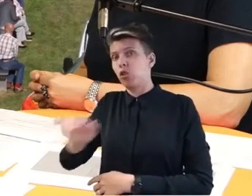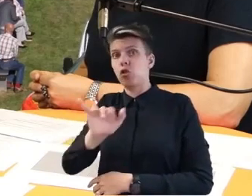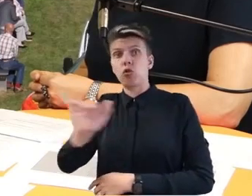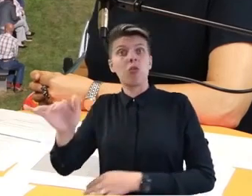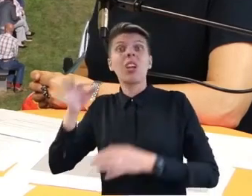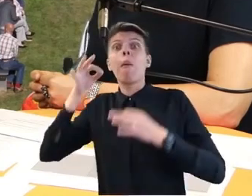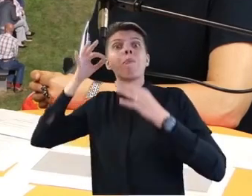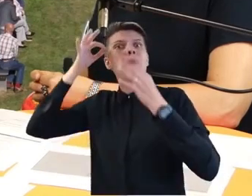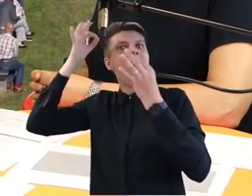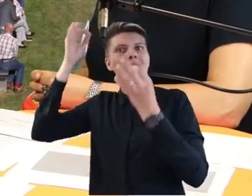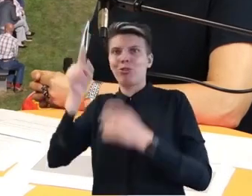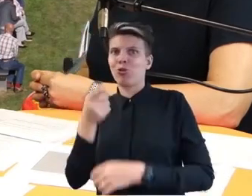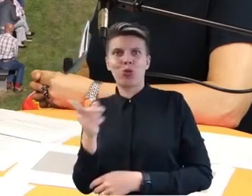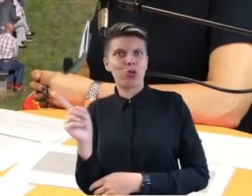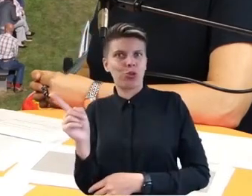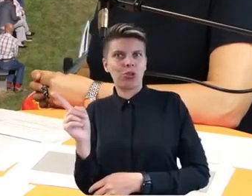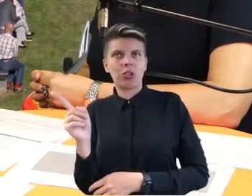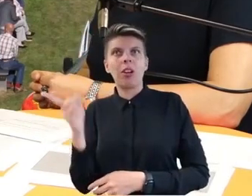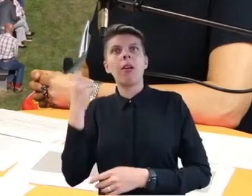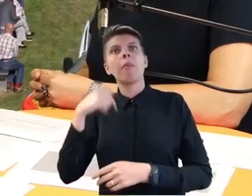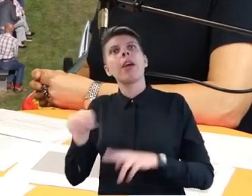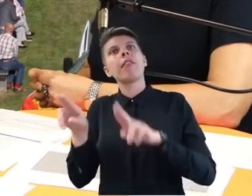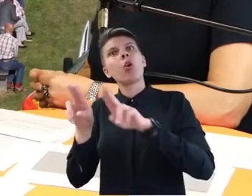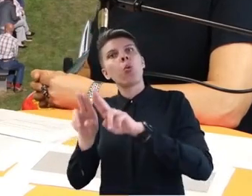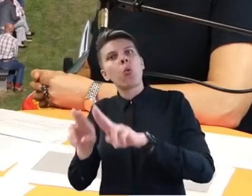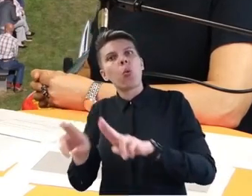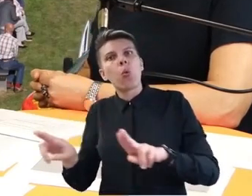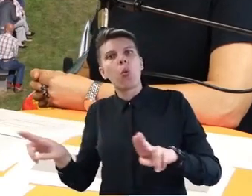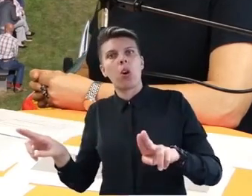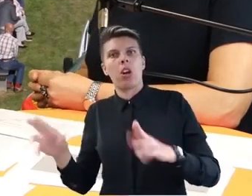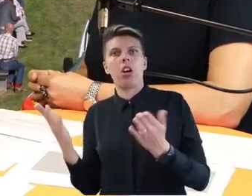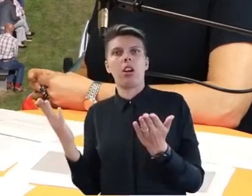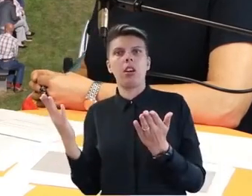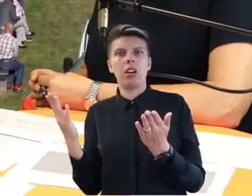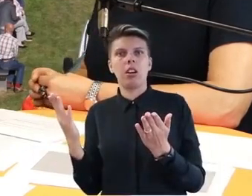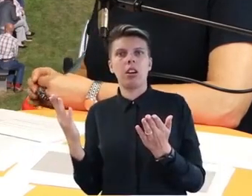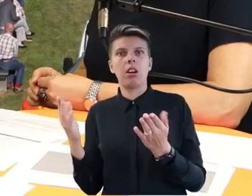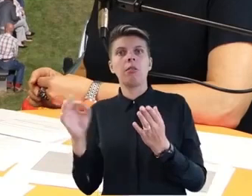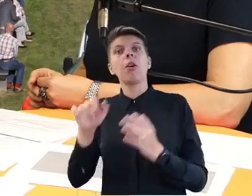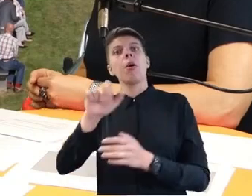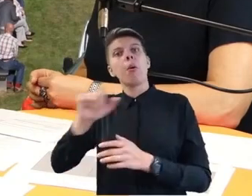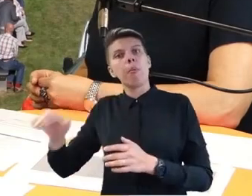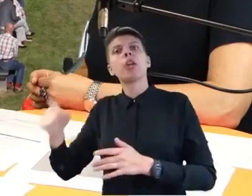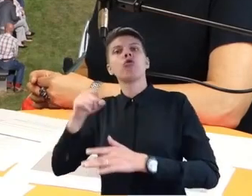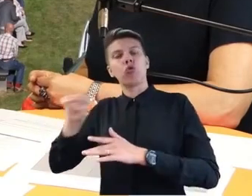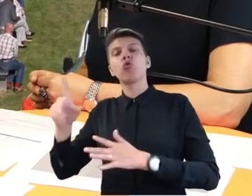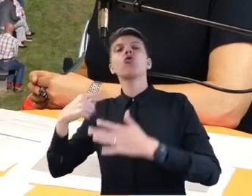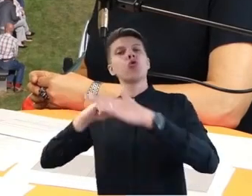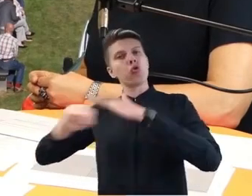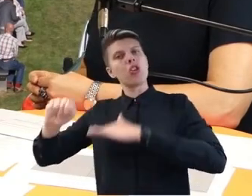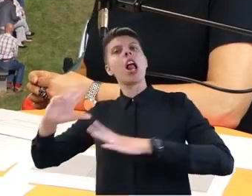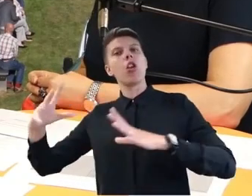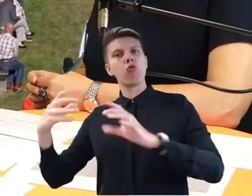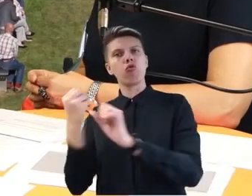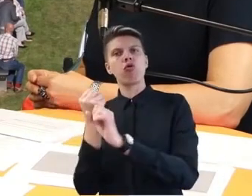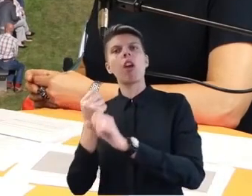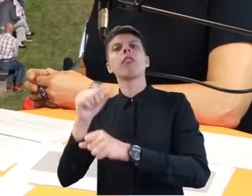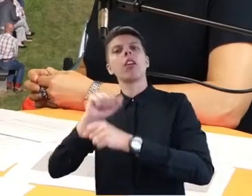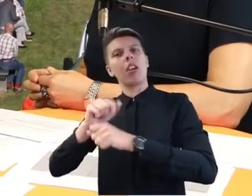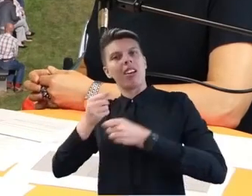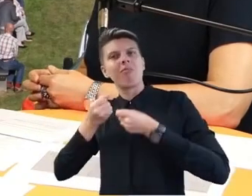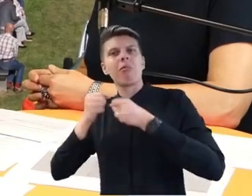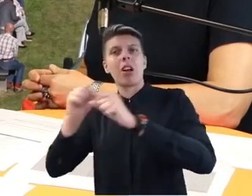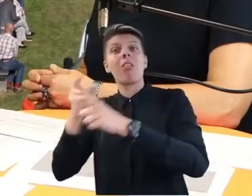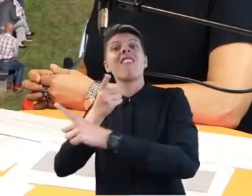panisch reagieren sondern eher besonnen dass sie relativ schnell auch wieder in ein handlungsfähigkeit reinkommen das auch